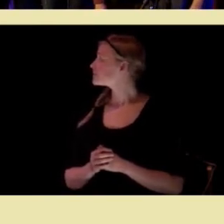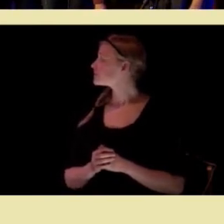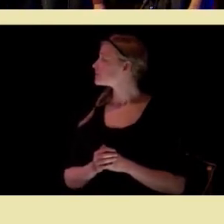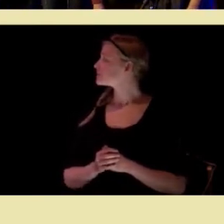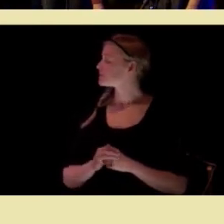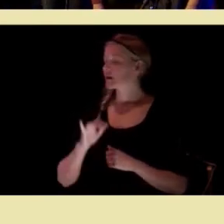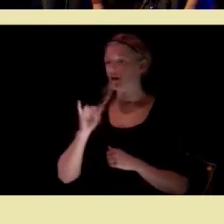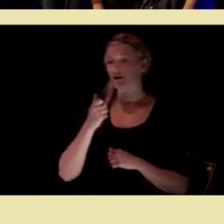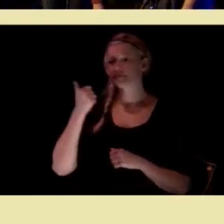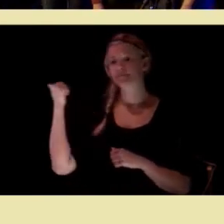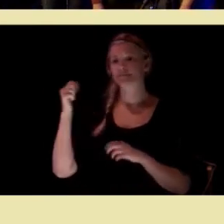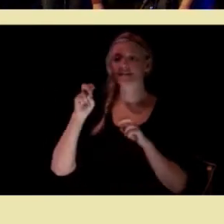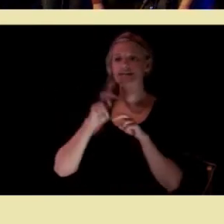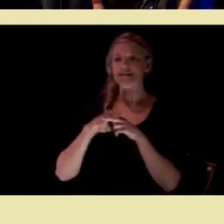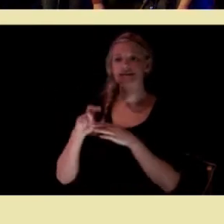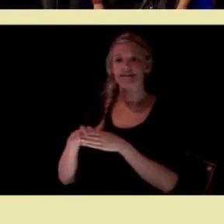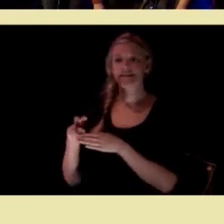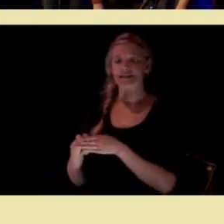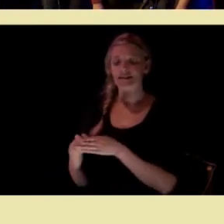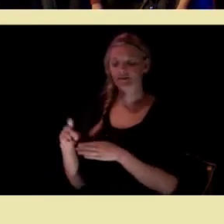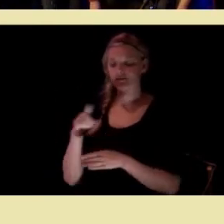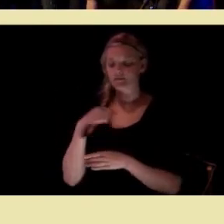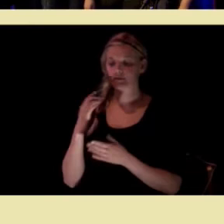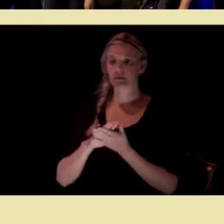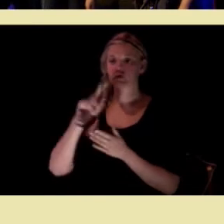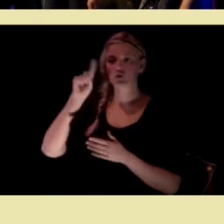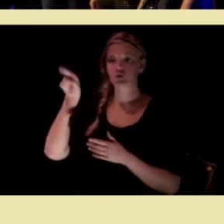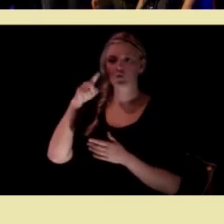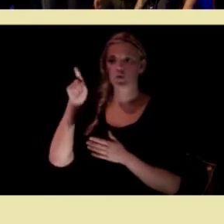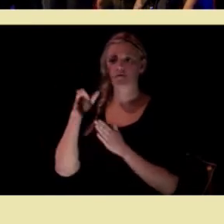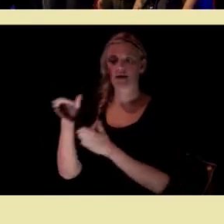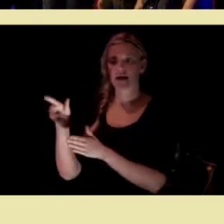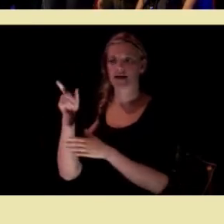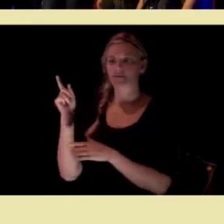Ja, da sitter vi med vår kjære Solveig